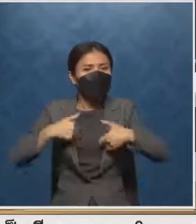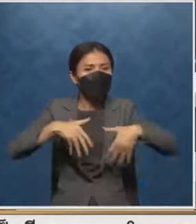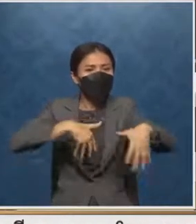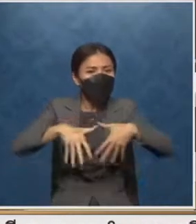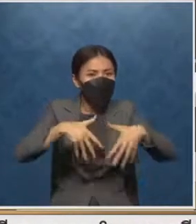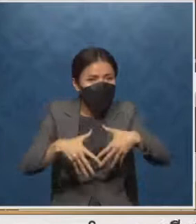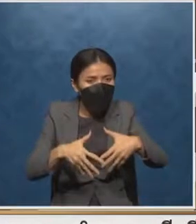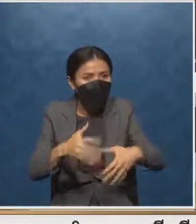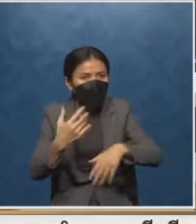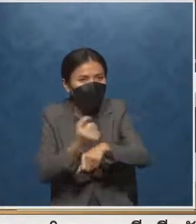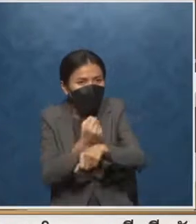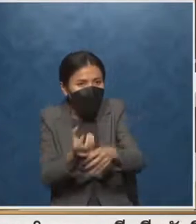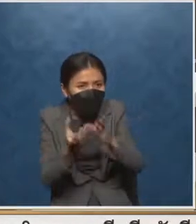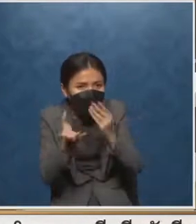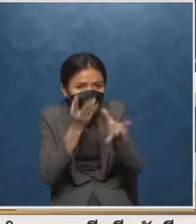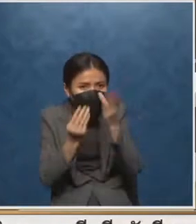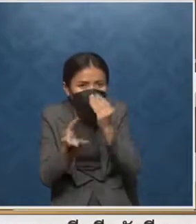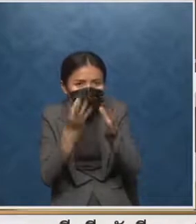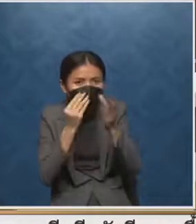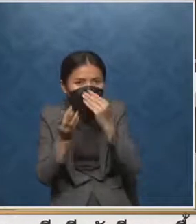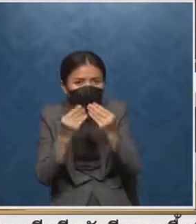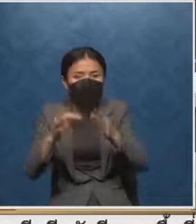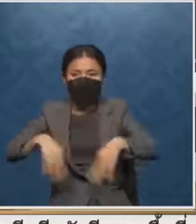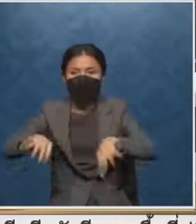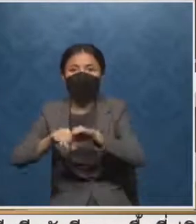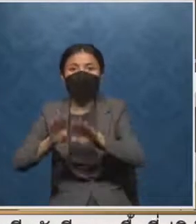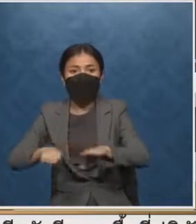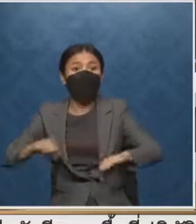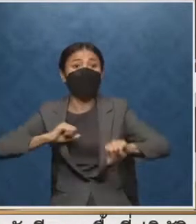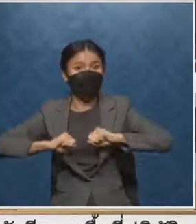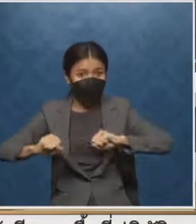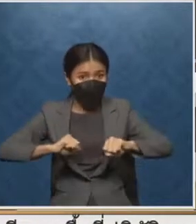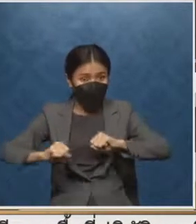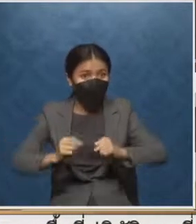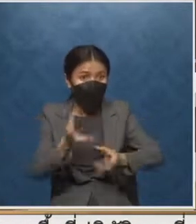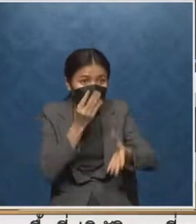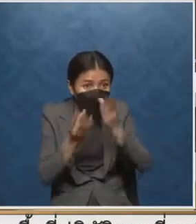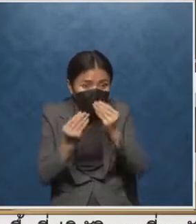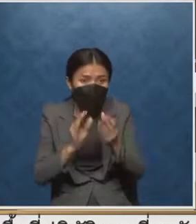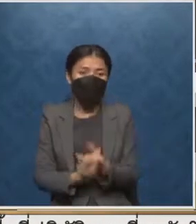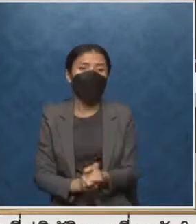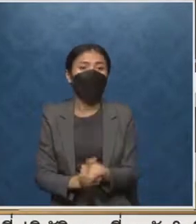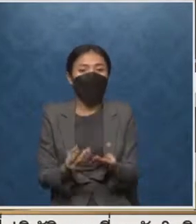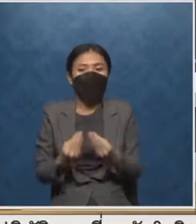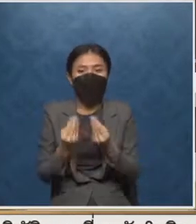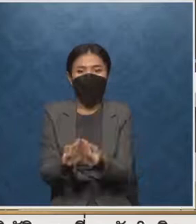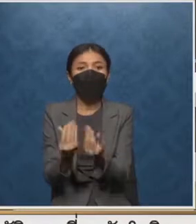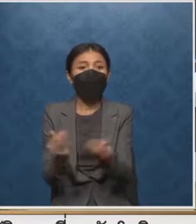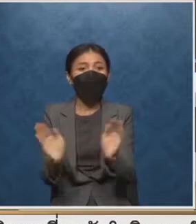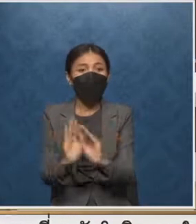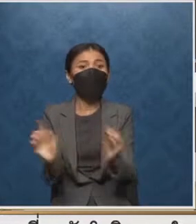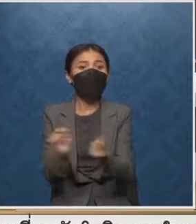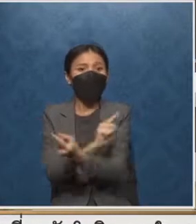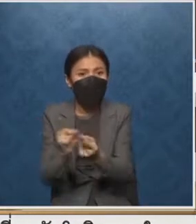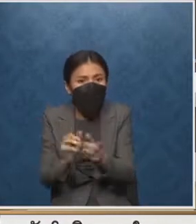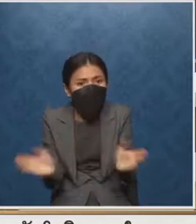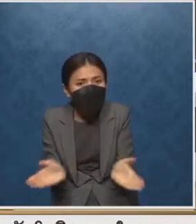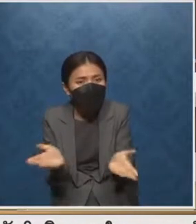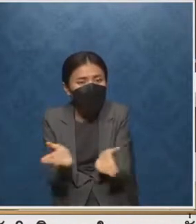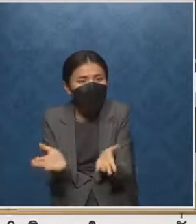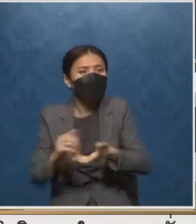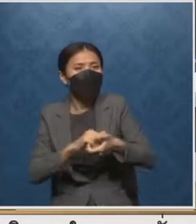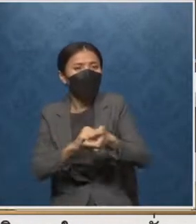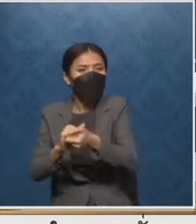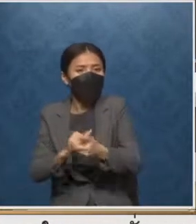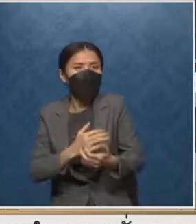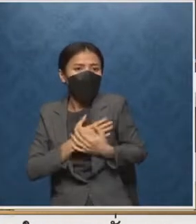นโดยเฉพาะเด็กและเยาวชนและส่งเสริมความสัมพันธ์ที่ดีในครอบครัวและสังคมรวมถึงการ